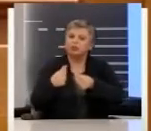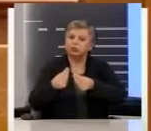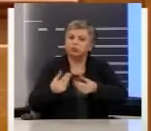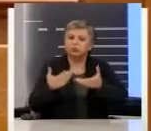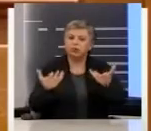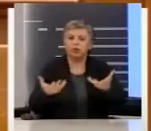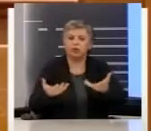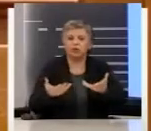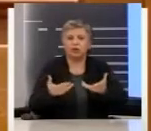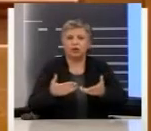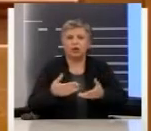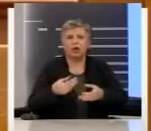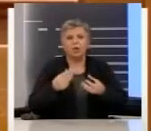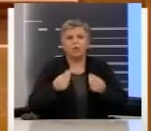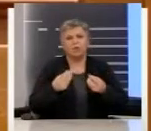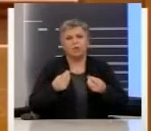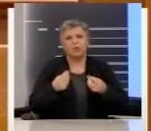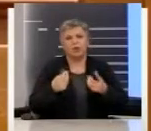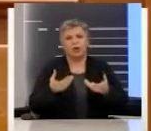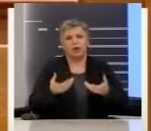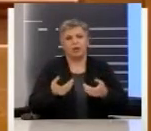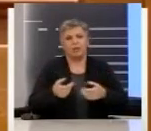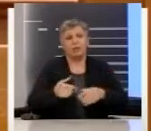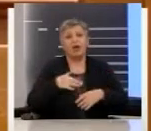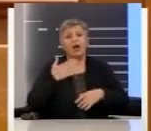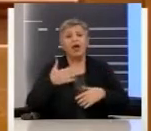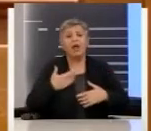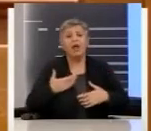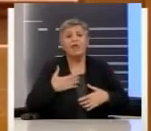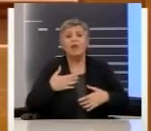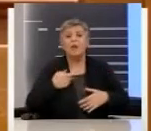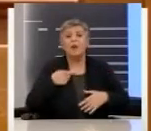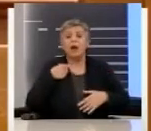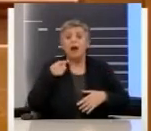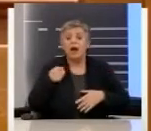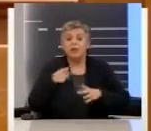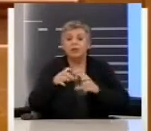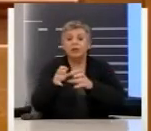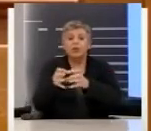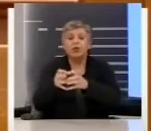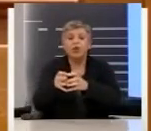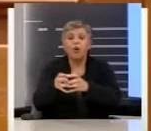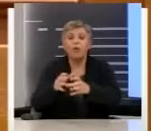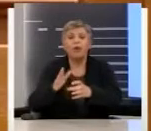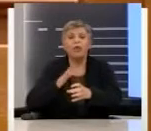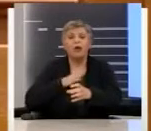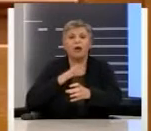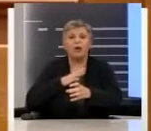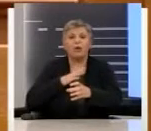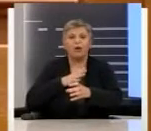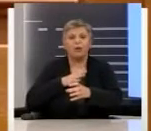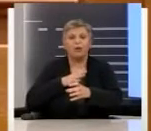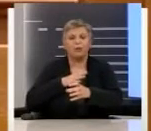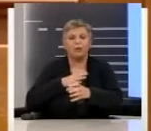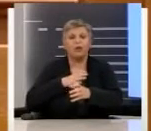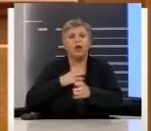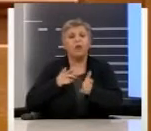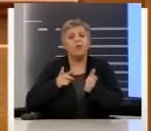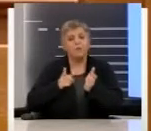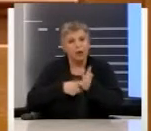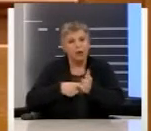απαντήσει για το πρόβλημα αυτών των ανθρώπων και όχι για το σύνολο της κοινωνίας. Να απαντήσει με έναν τρόπο